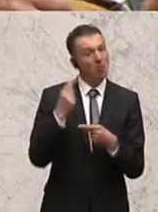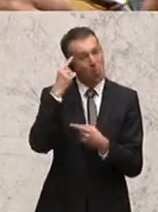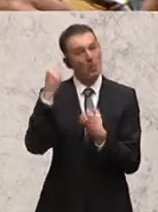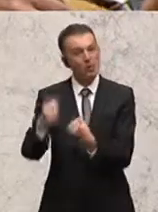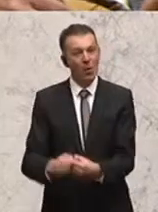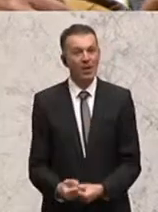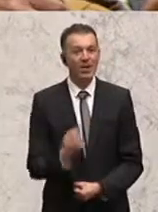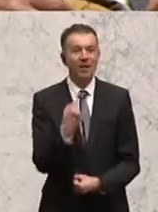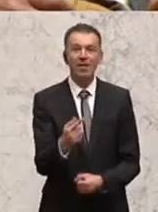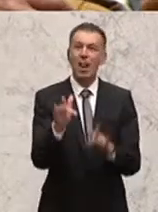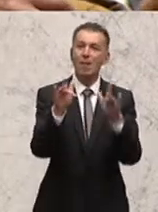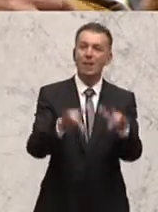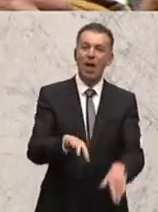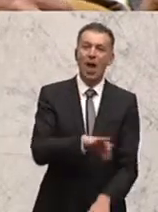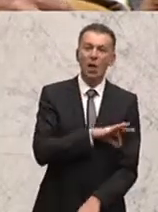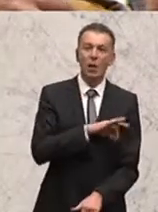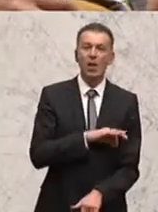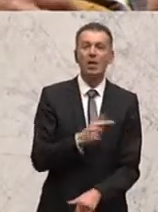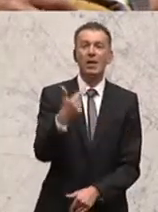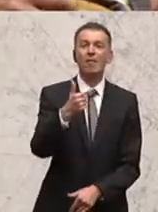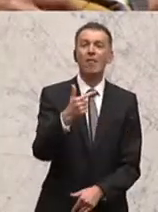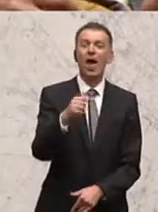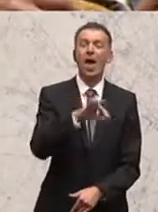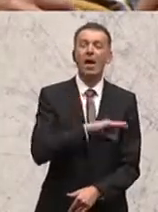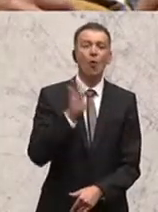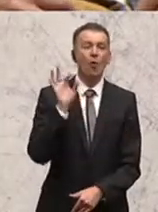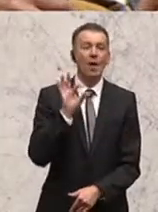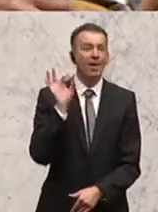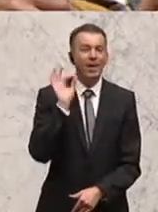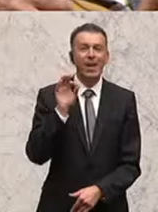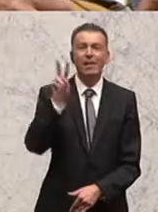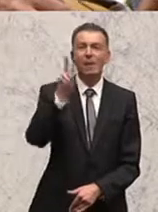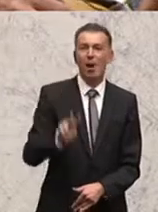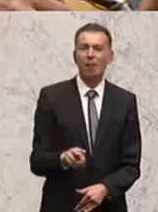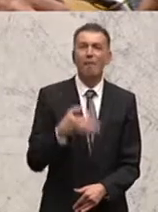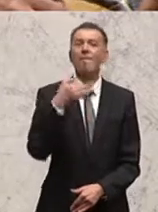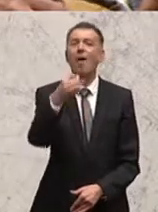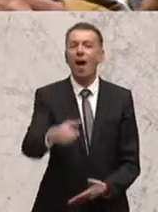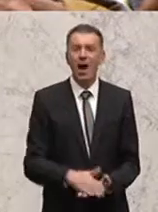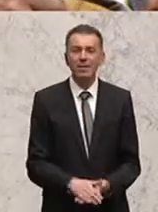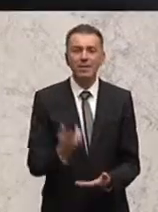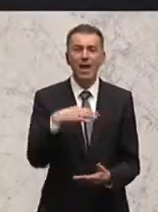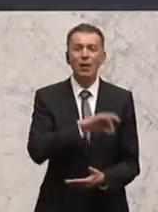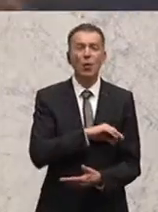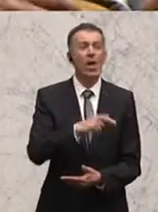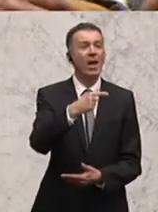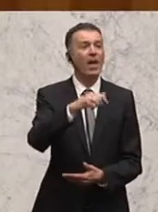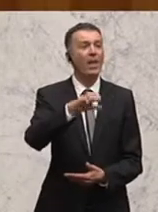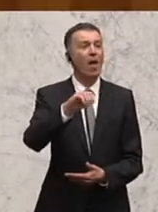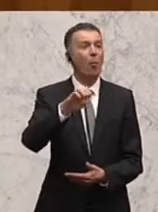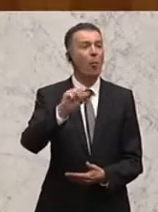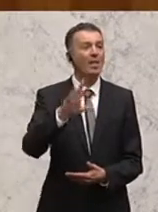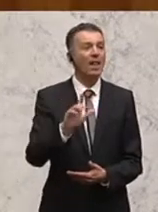haben Vorarlberger Kolleginnen und zwei Kollegen hier im Club. Fragen Sie den Kollegen Temessel. Die einzige Kritik